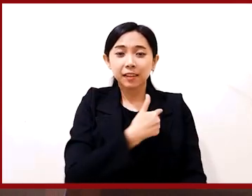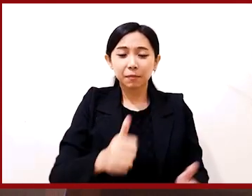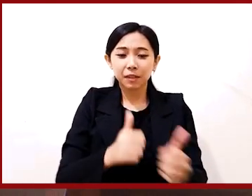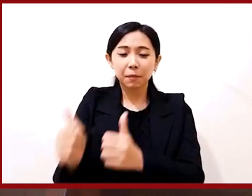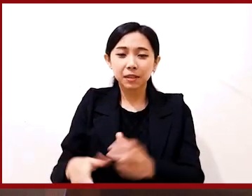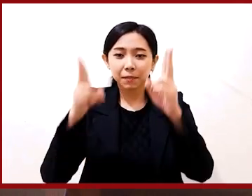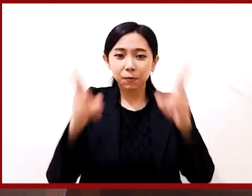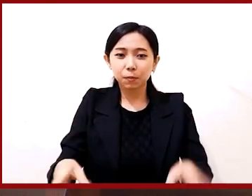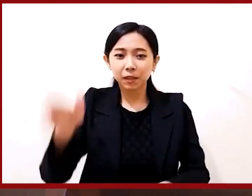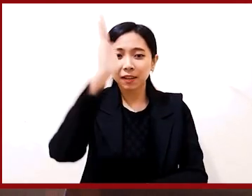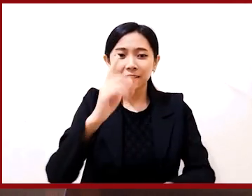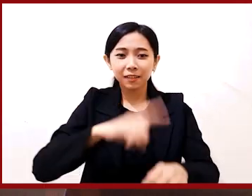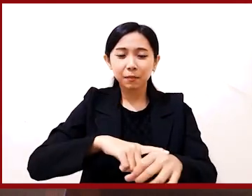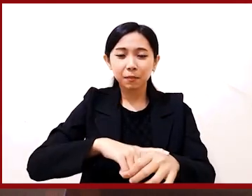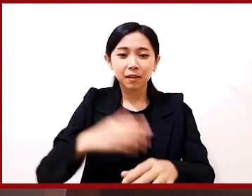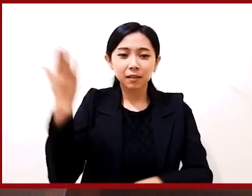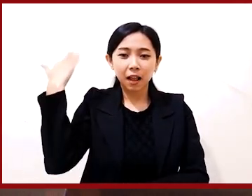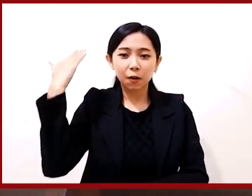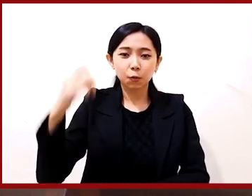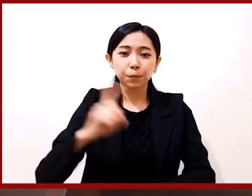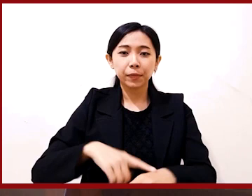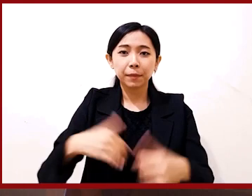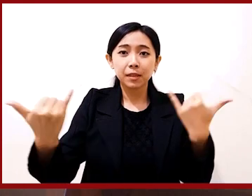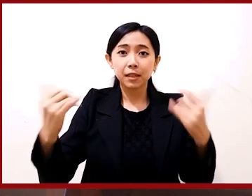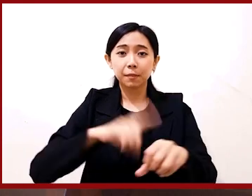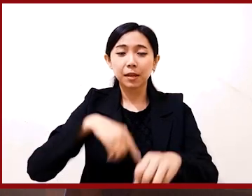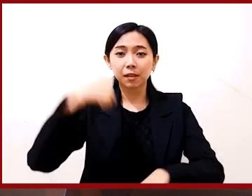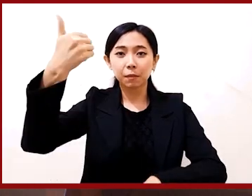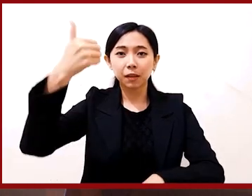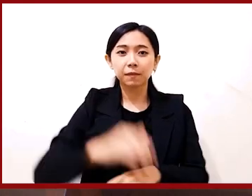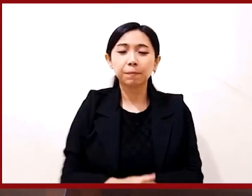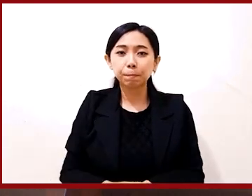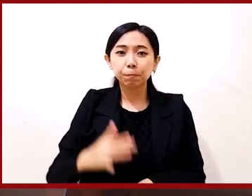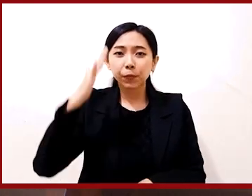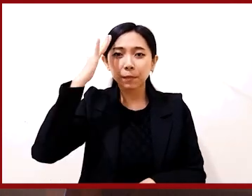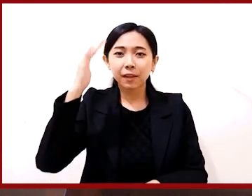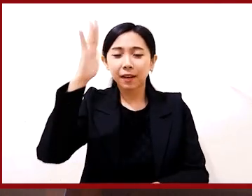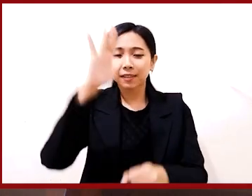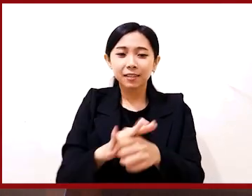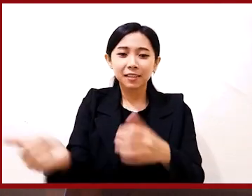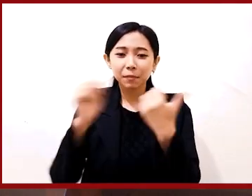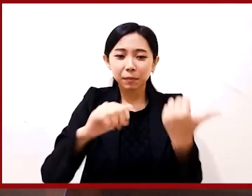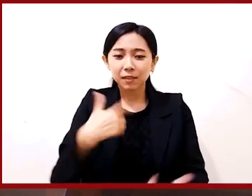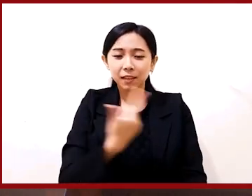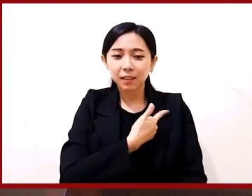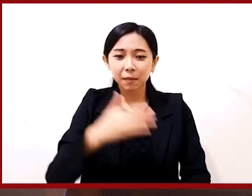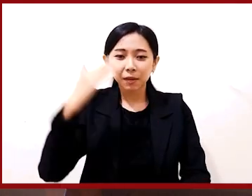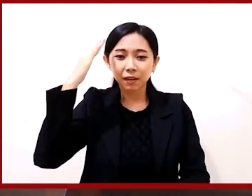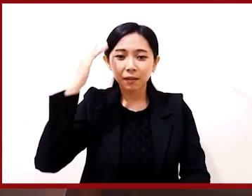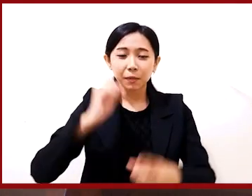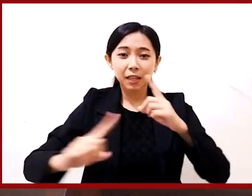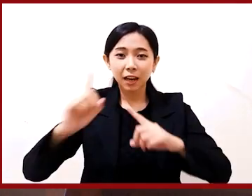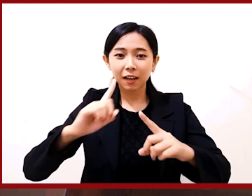Marilah kita bersama dengan umat Allah di masa lalu, masa kini, dan masa depan, mengingat janji baptisan kita